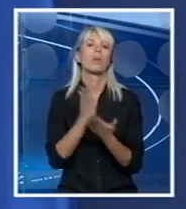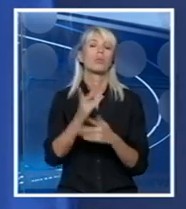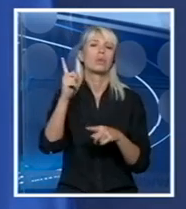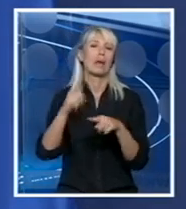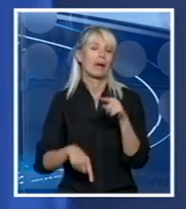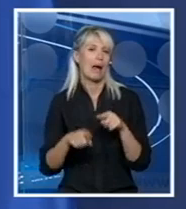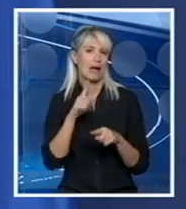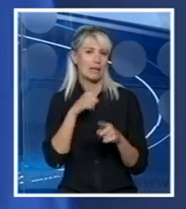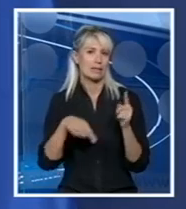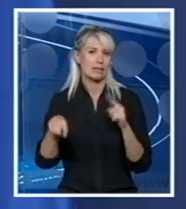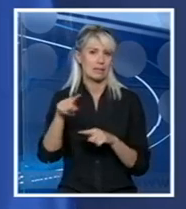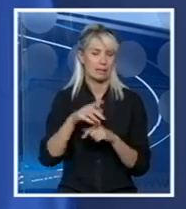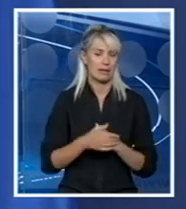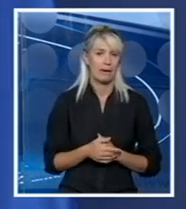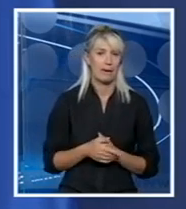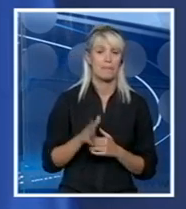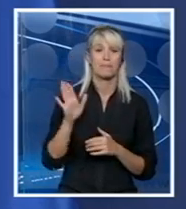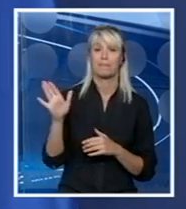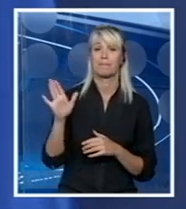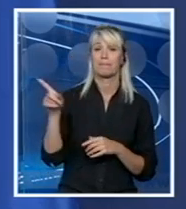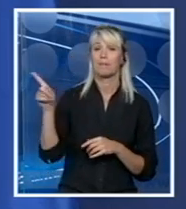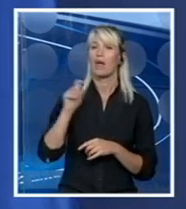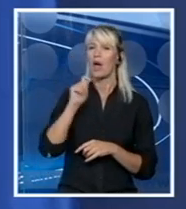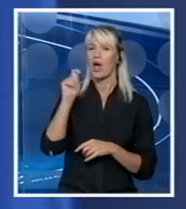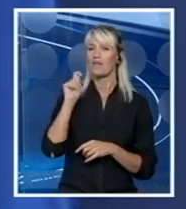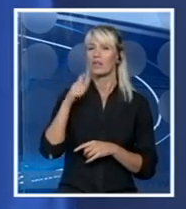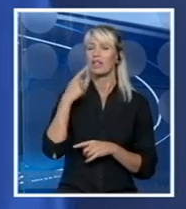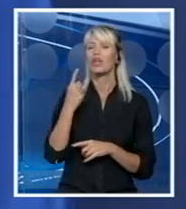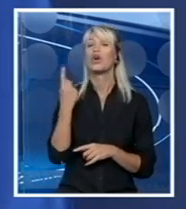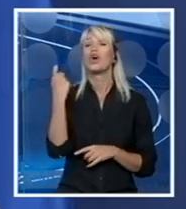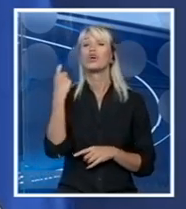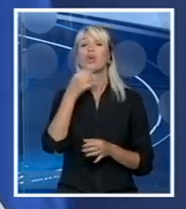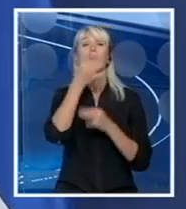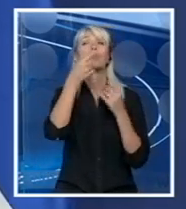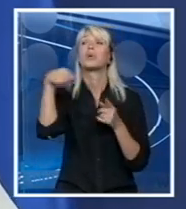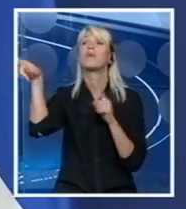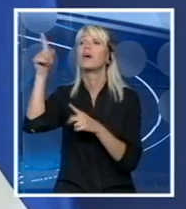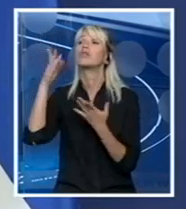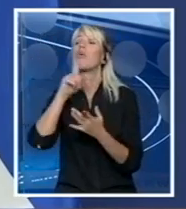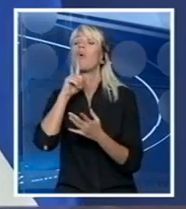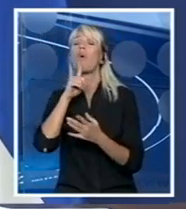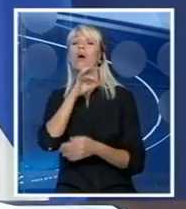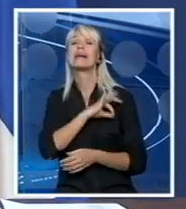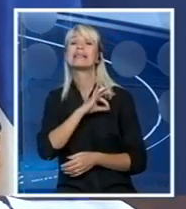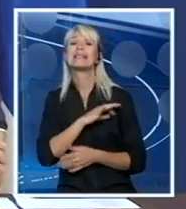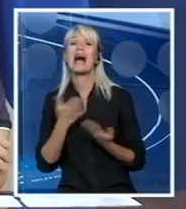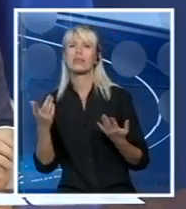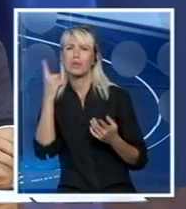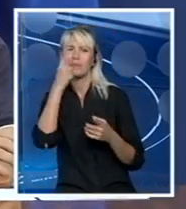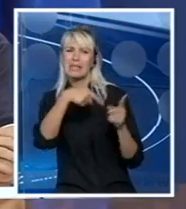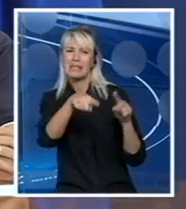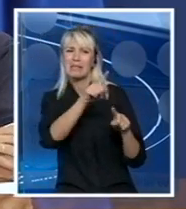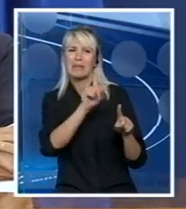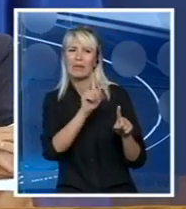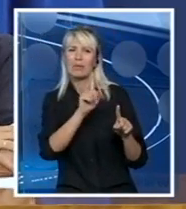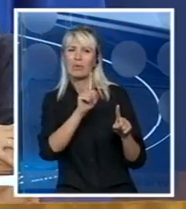Mladene, mislim da ćemo ovo proveriti još jednom samo oko kontrole, pa da vam javimo. Nisam sigurna da je pitanje samo za članove kriznog štaba, pa